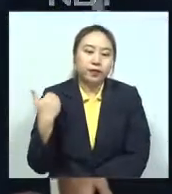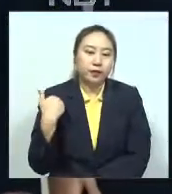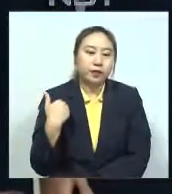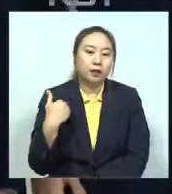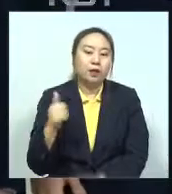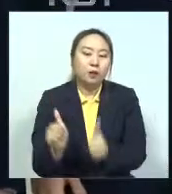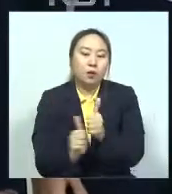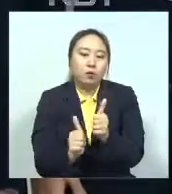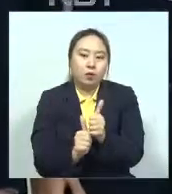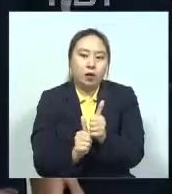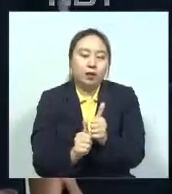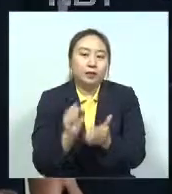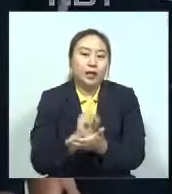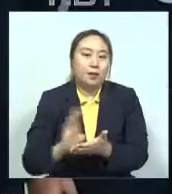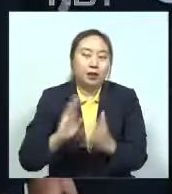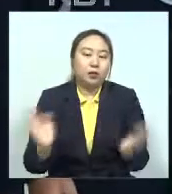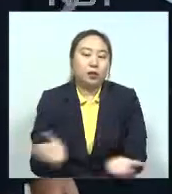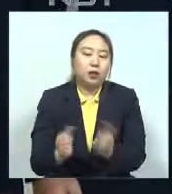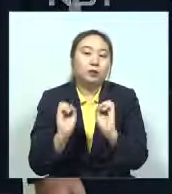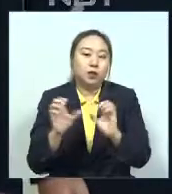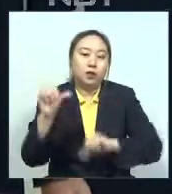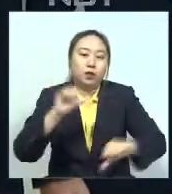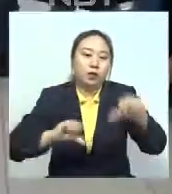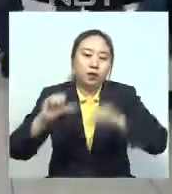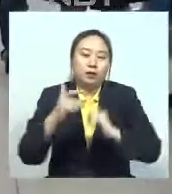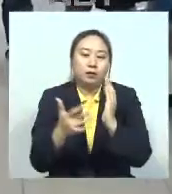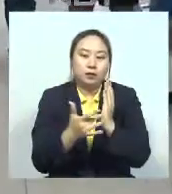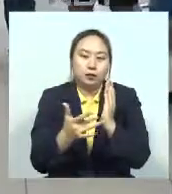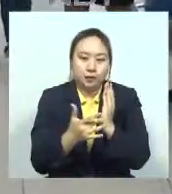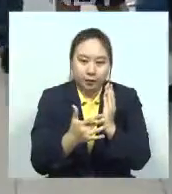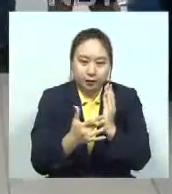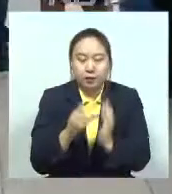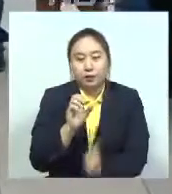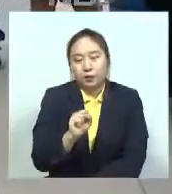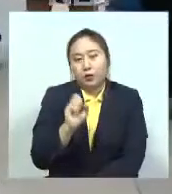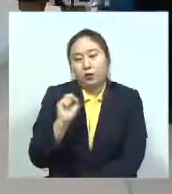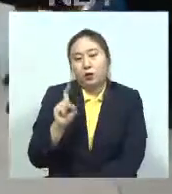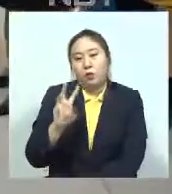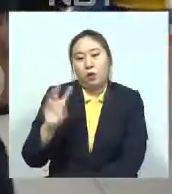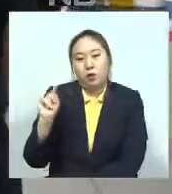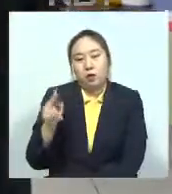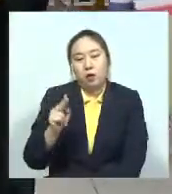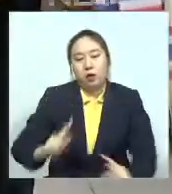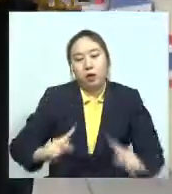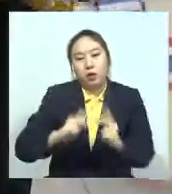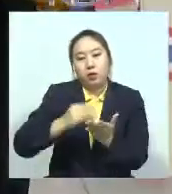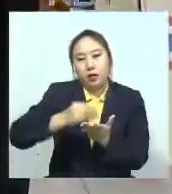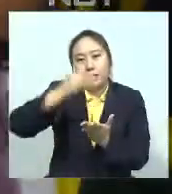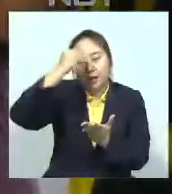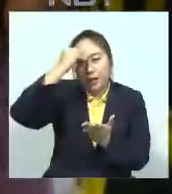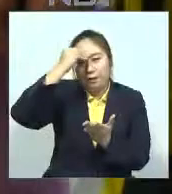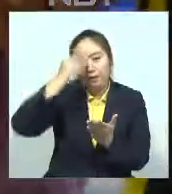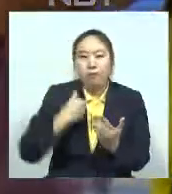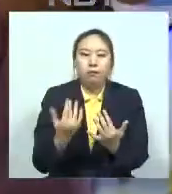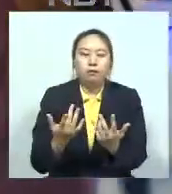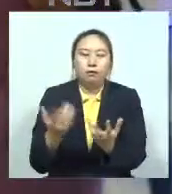ตน์ผู้ช่วยผู้อำนวยการสถาบันส่งเสริมการสอนวิทยาศาสตร์และเทคโนโลยีหรือสสวท.กระทรวงศึกษาธิการพร้อมคณะ